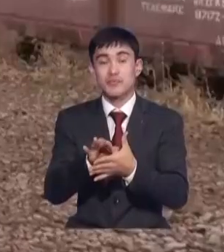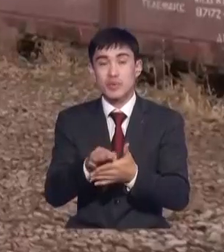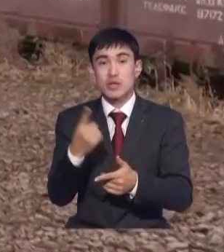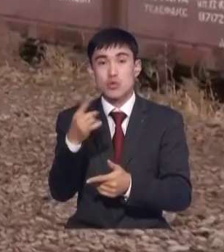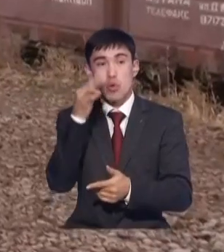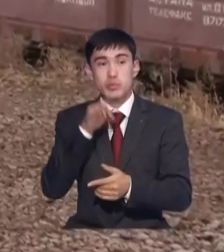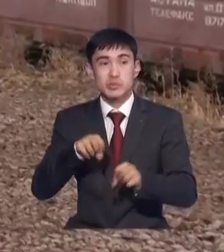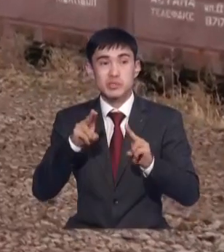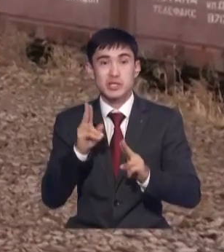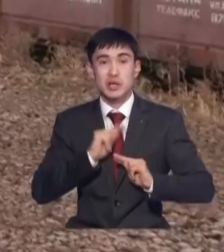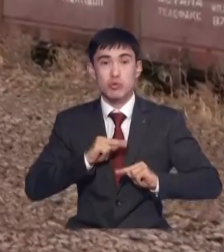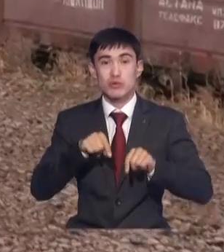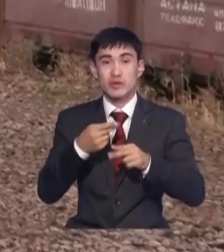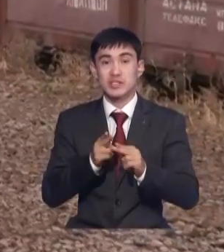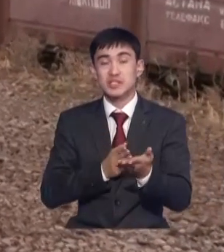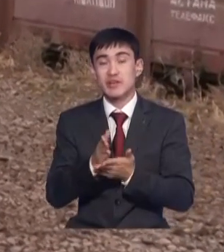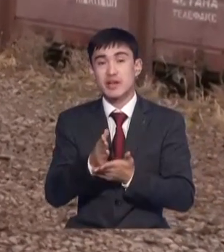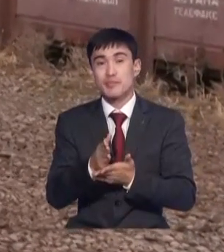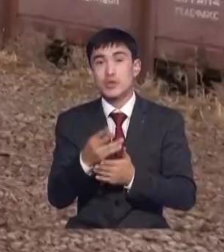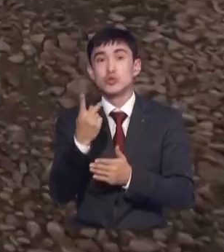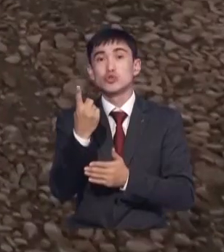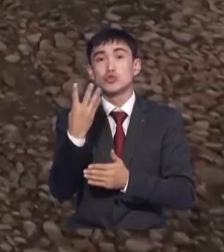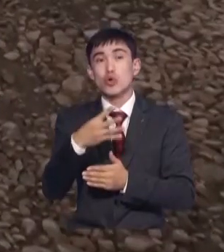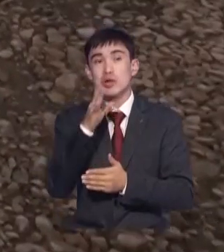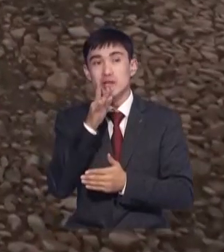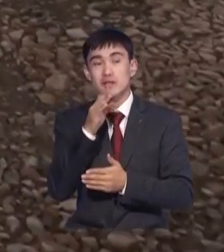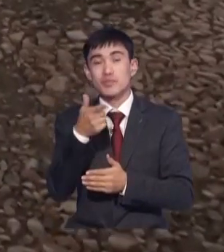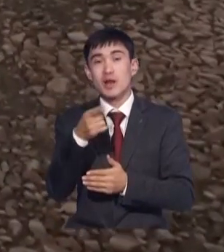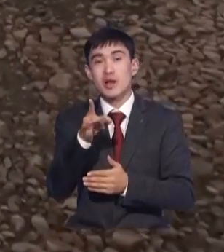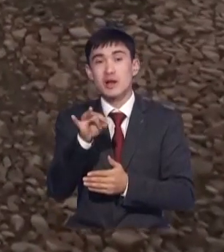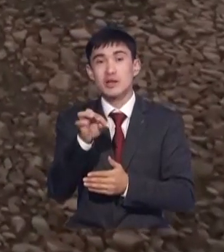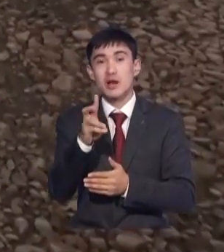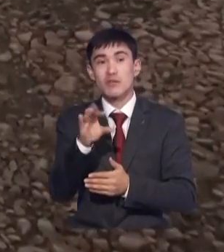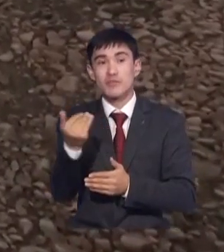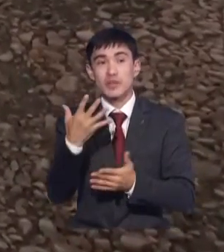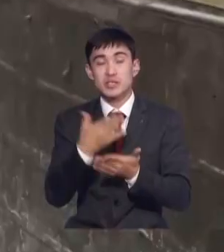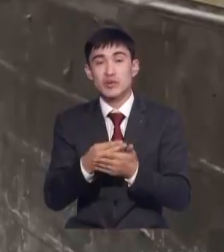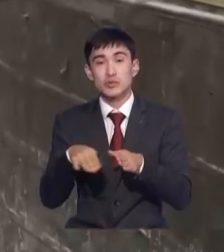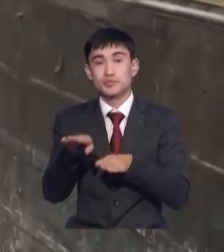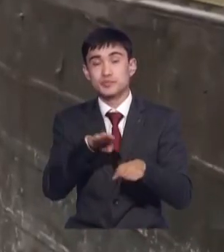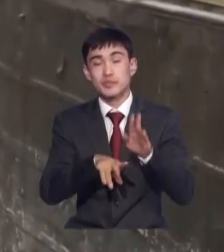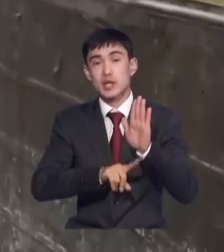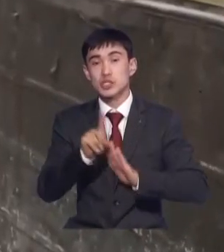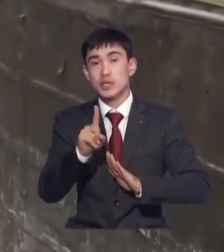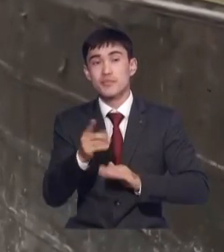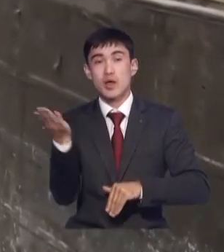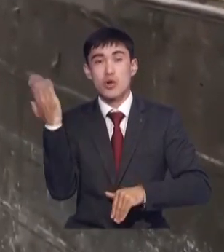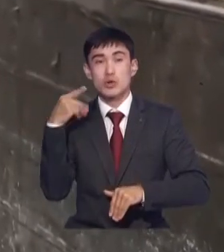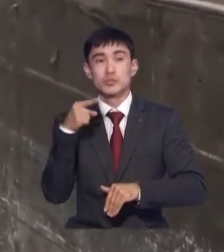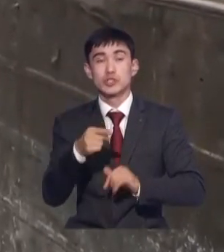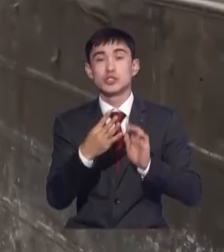опытных специалистов, проработавших в этой сфере почти 40 лет, Галия Картайганова. Свою карьеру она начала еще в